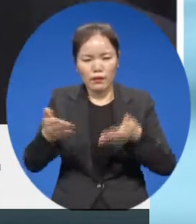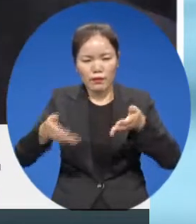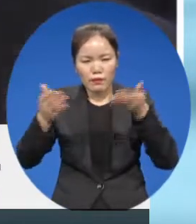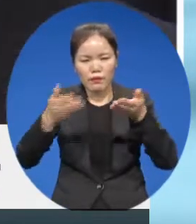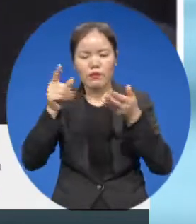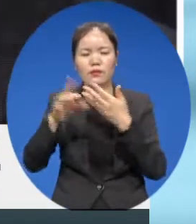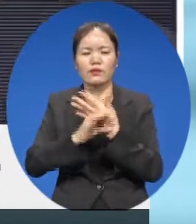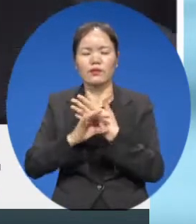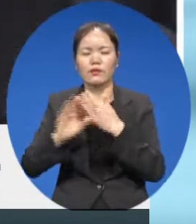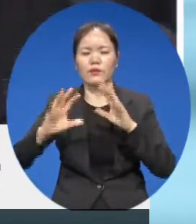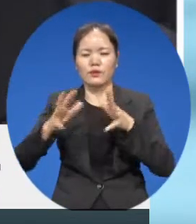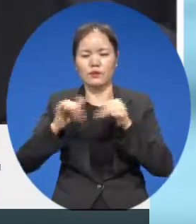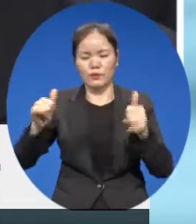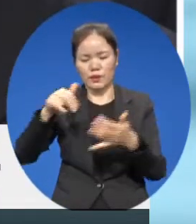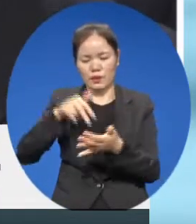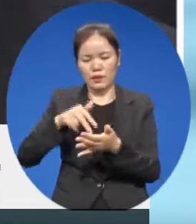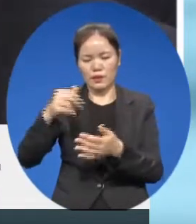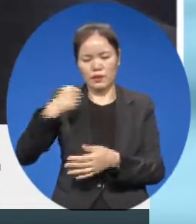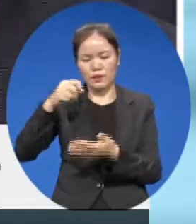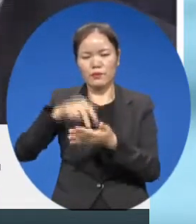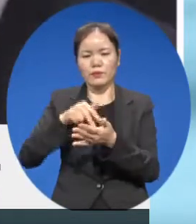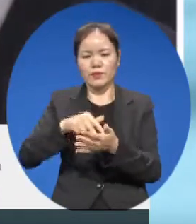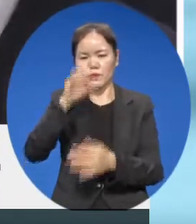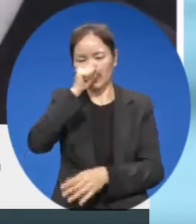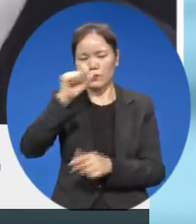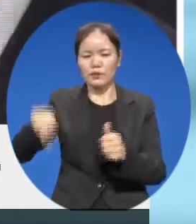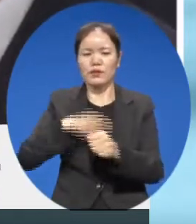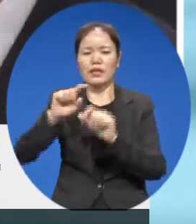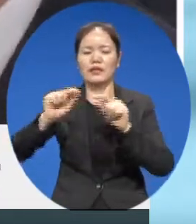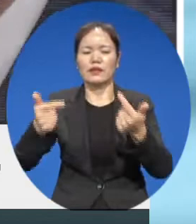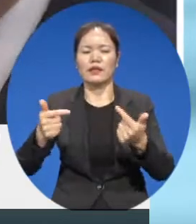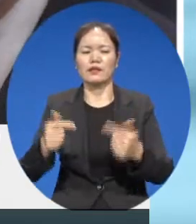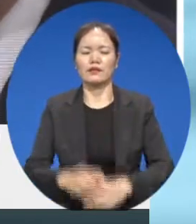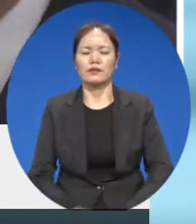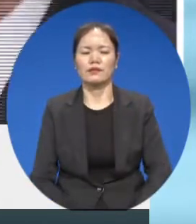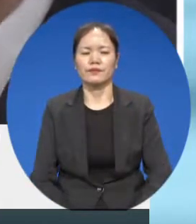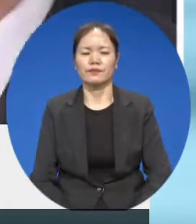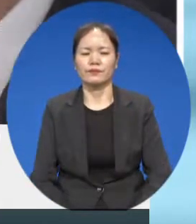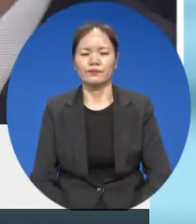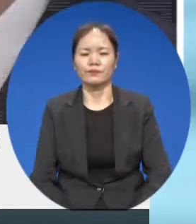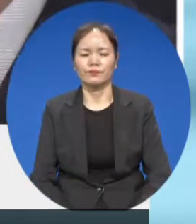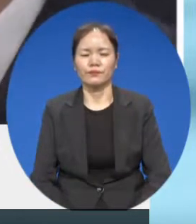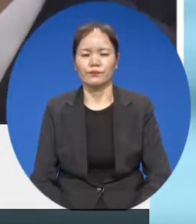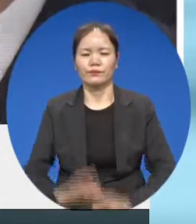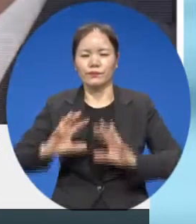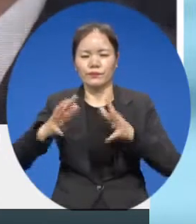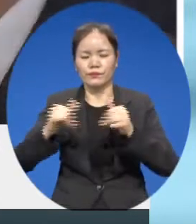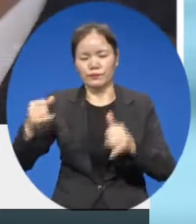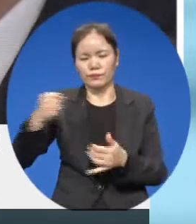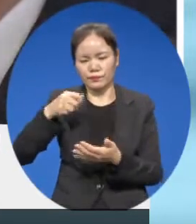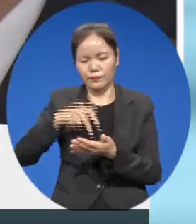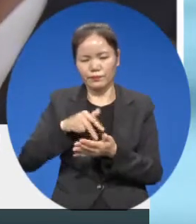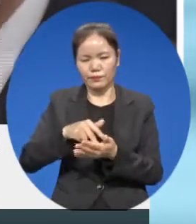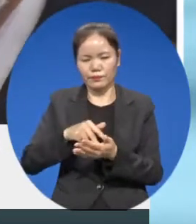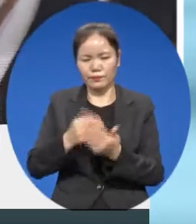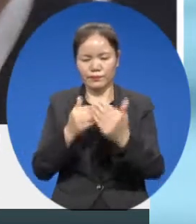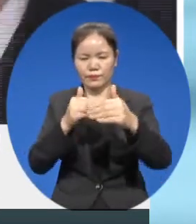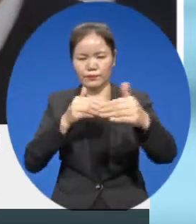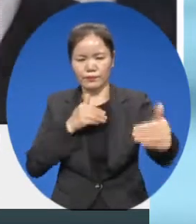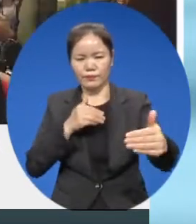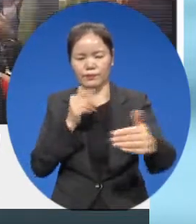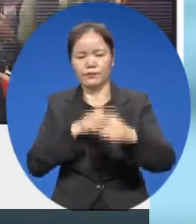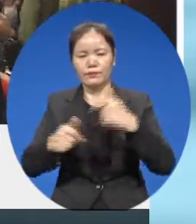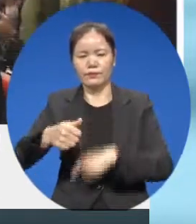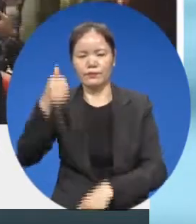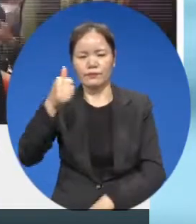보인 저한테 절대 좋은 그런 상황이 아니에요 제가 볼 때 그런 차원에서 본다고 하면 국민의 입장에서 어느 정도 거리를 두는 거죠 윤 총장이 지금